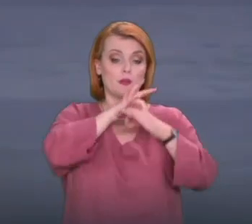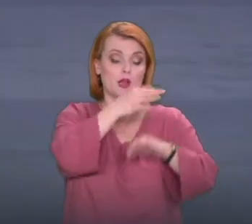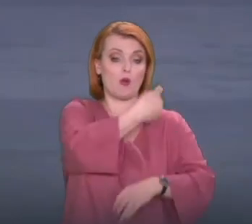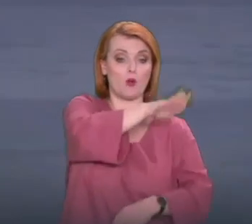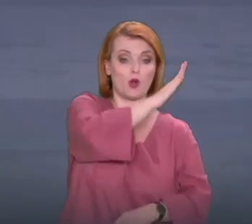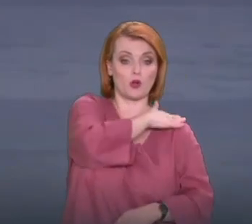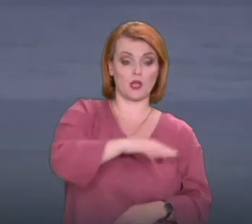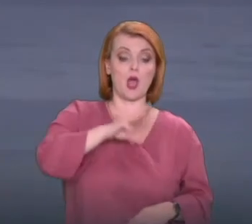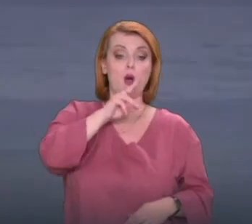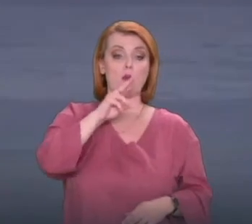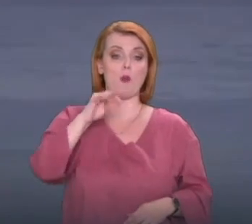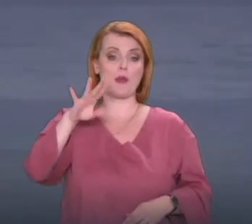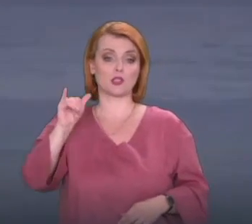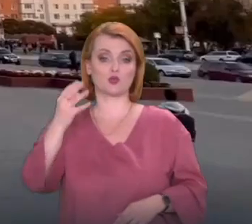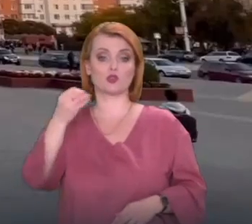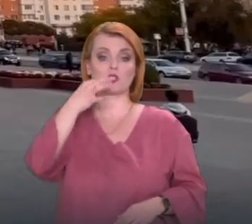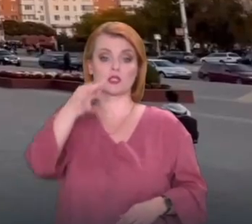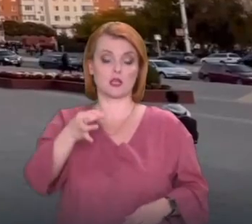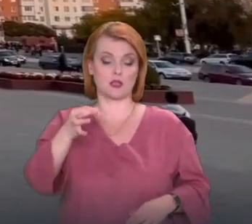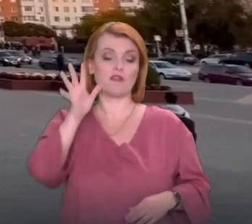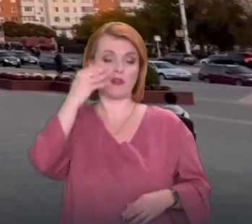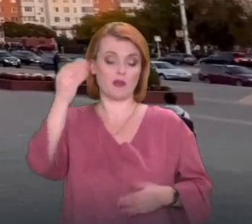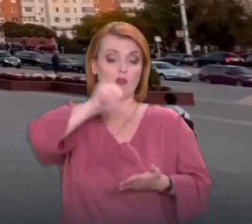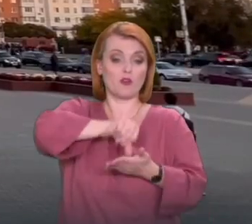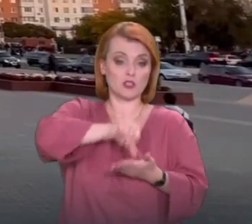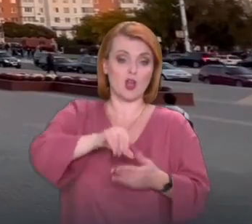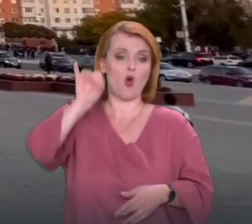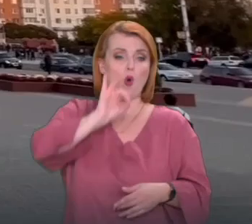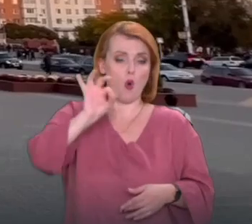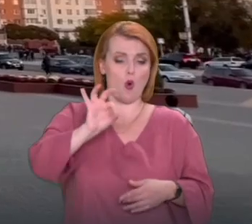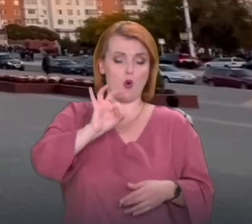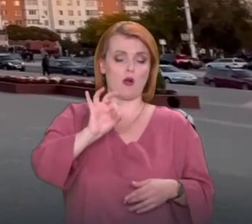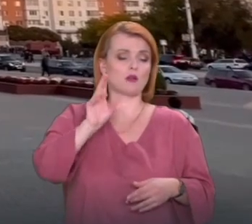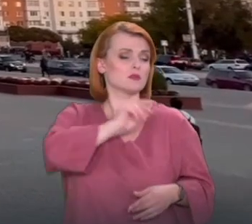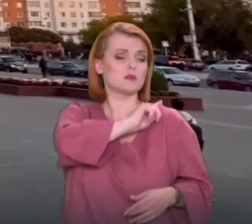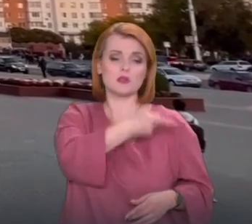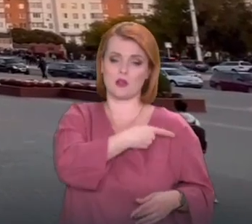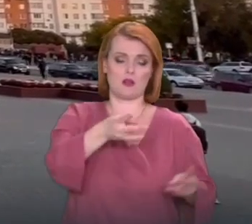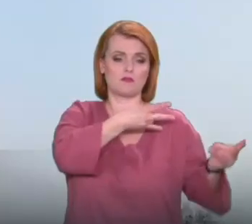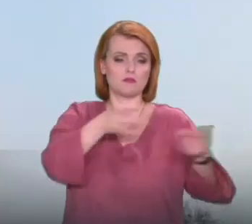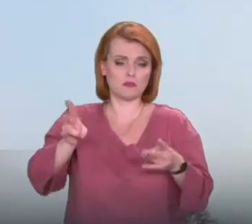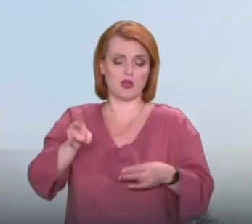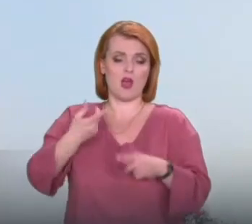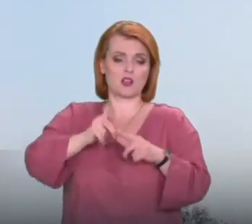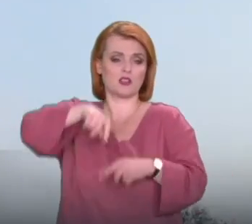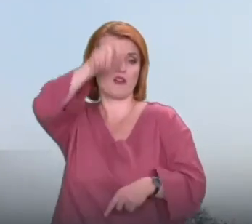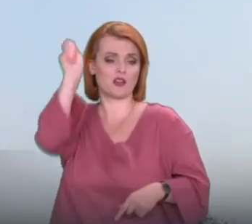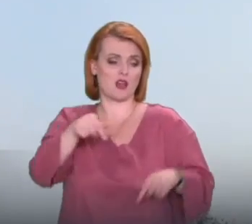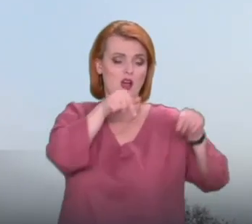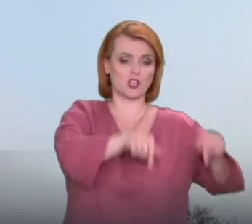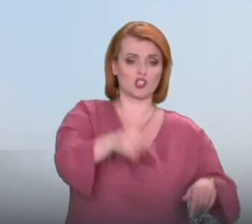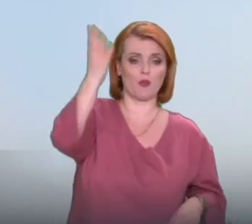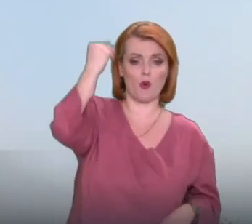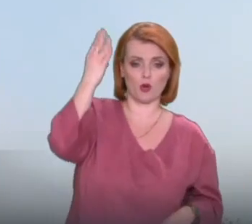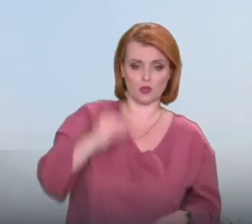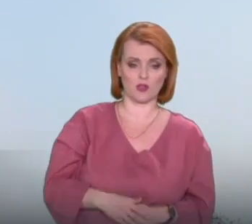Polonia. Popescu s-a mai referit în discursul său la consecințele drastice ale agresiunii ruse asupra Ucrainei și impactul pentru Republica Moldova